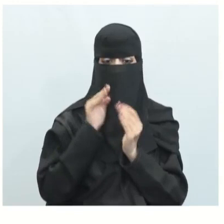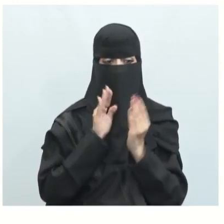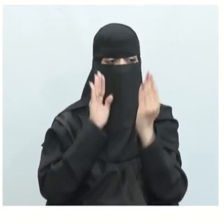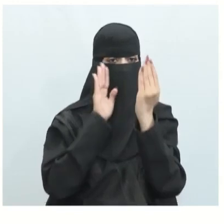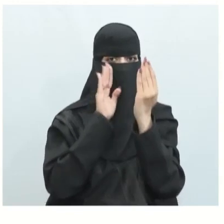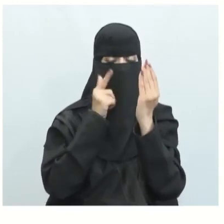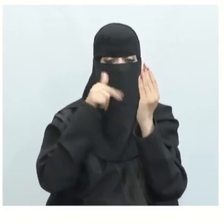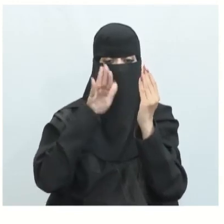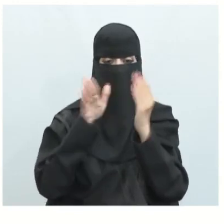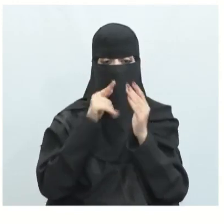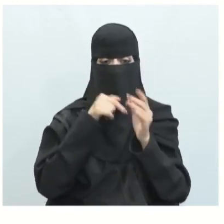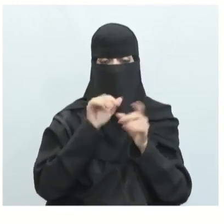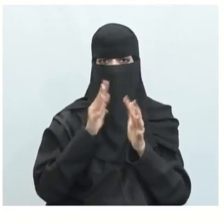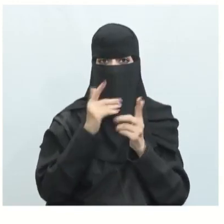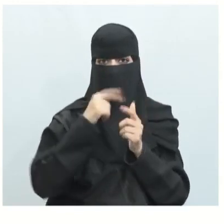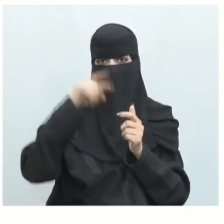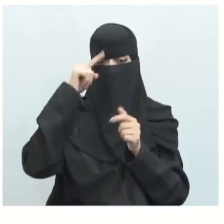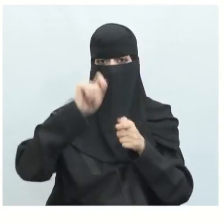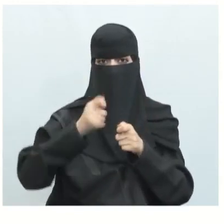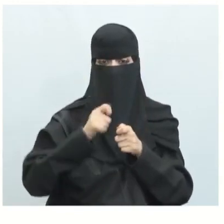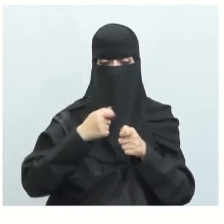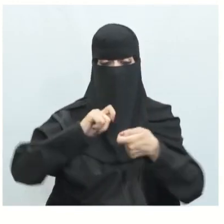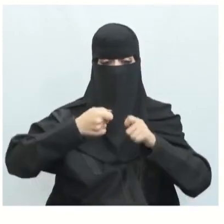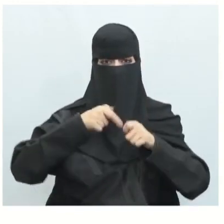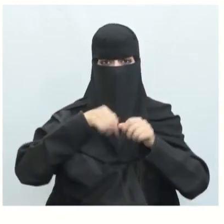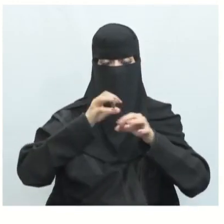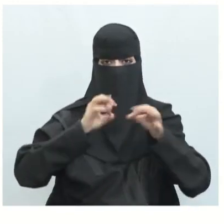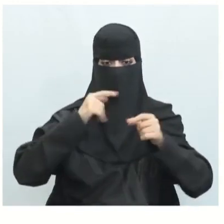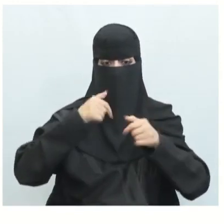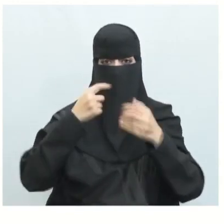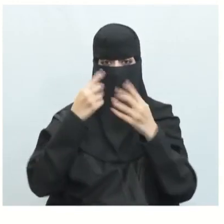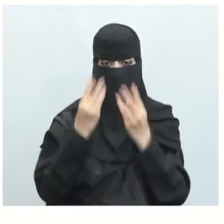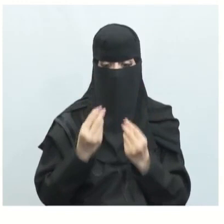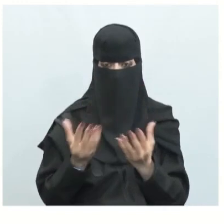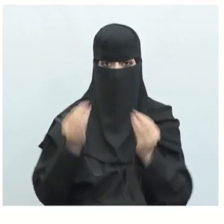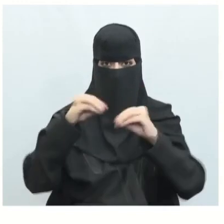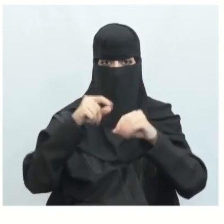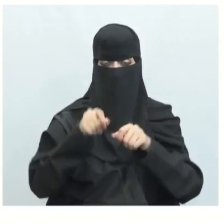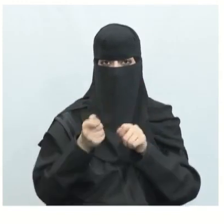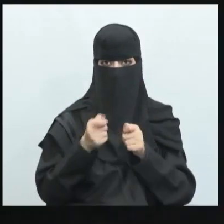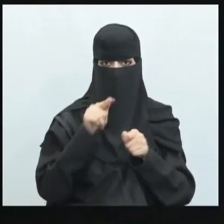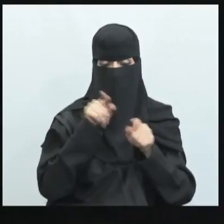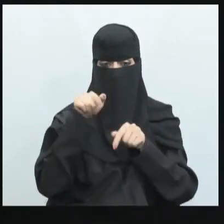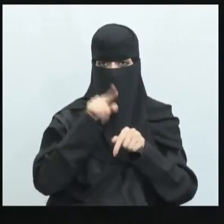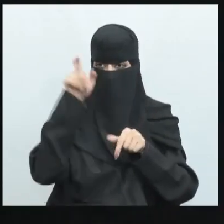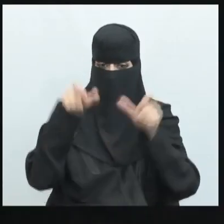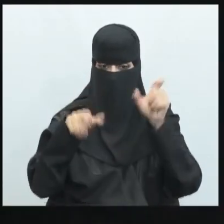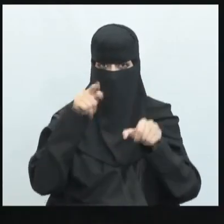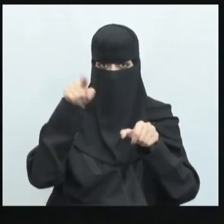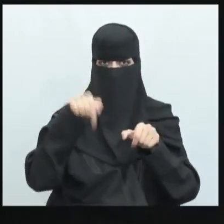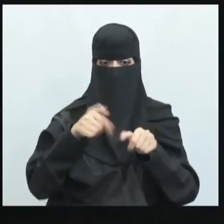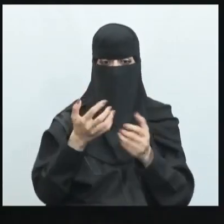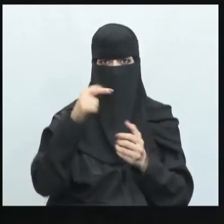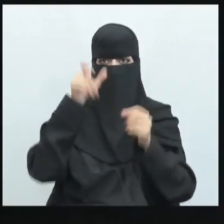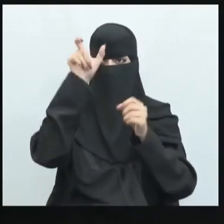وامامه طبعا هنا يقول ايش يمثل مفاتيح العقد بالمخطط تكون القيمه المقابله لكل مفتاح من هذه المفاتيح